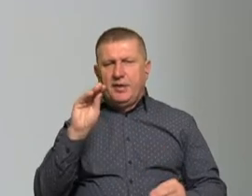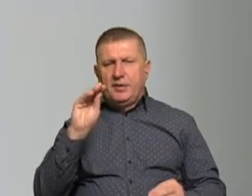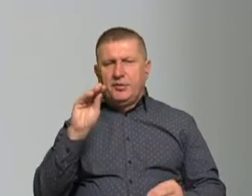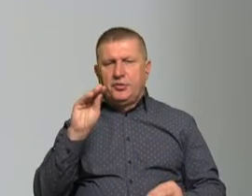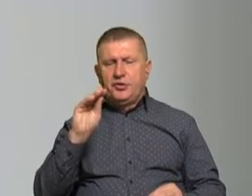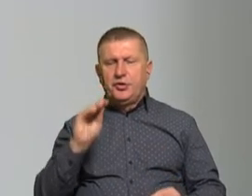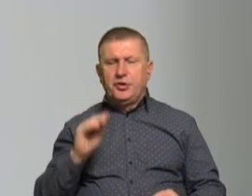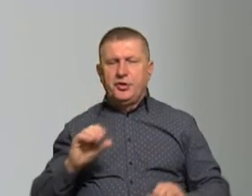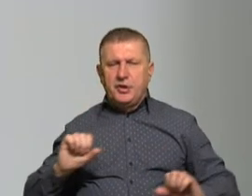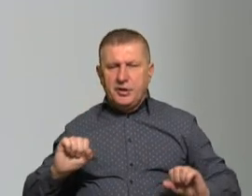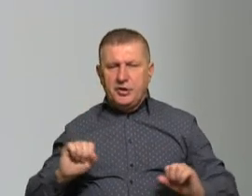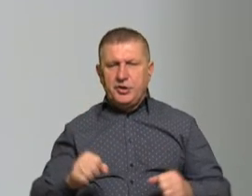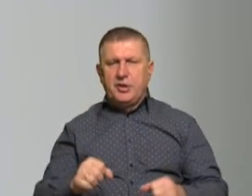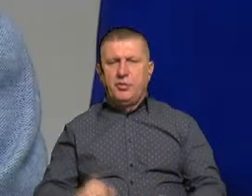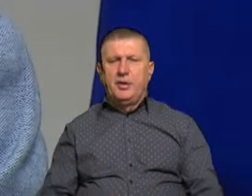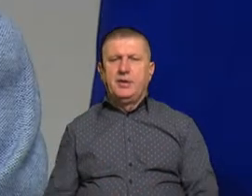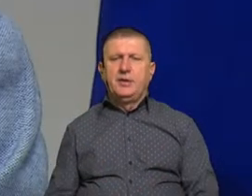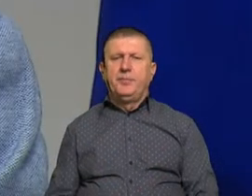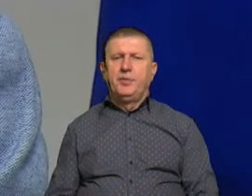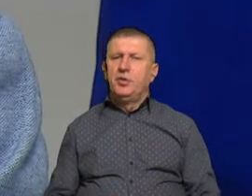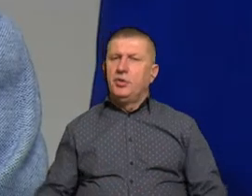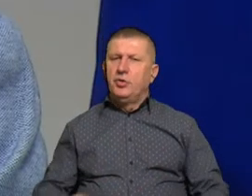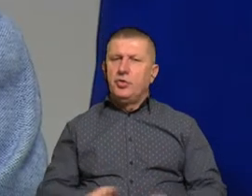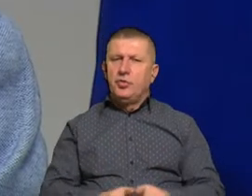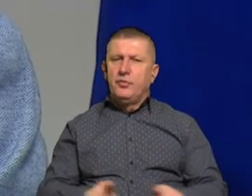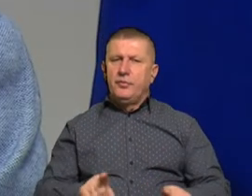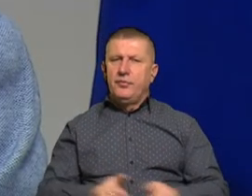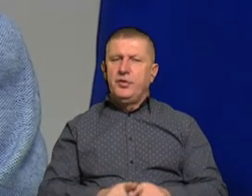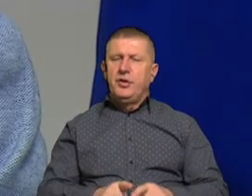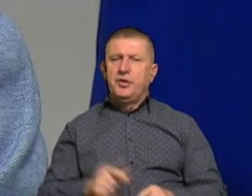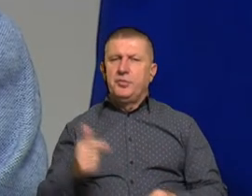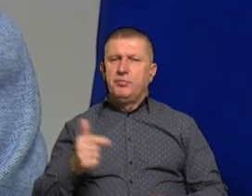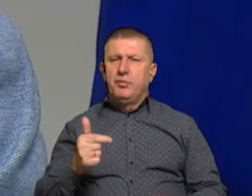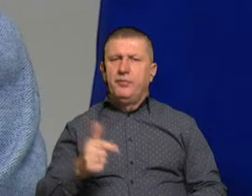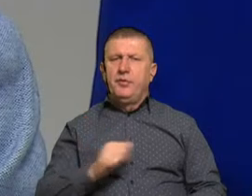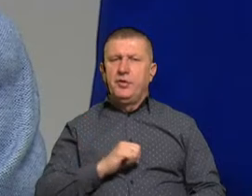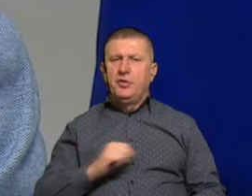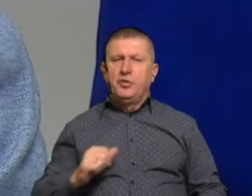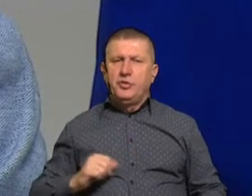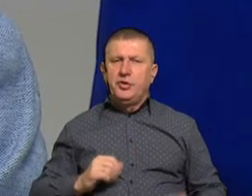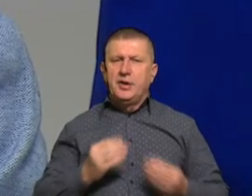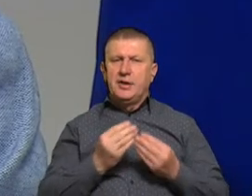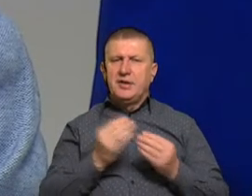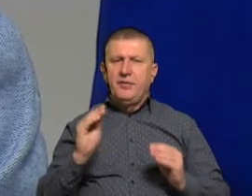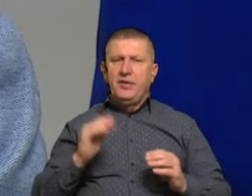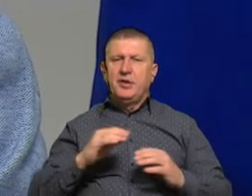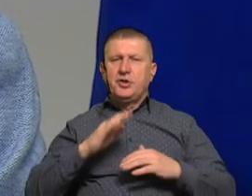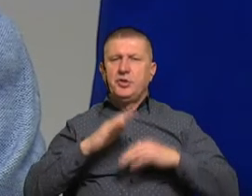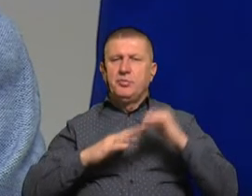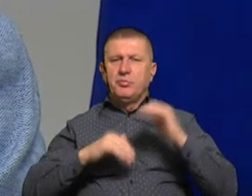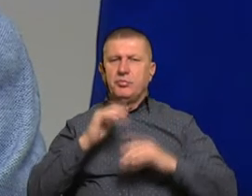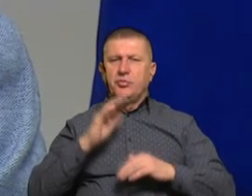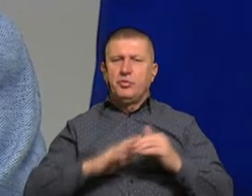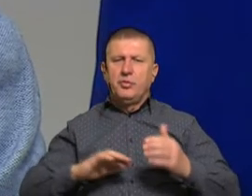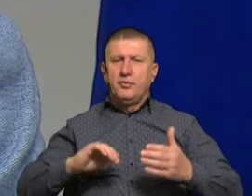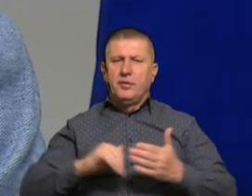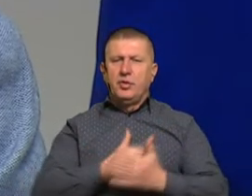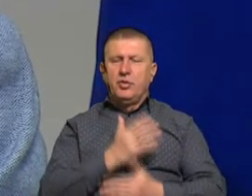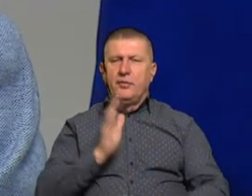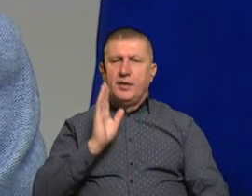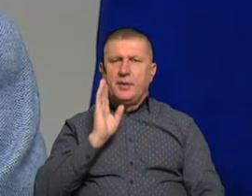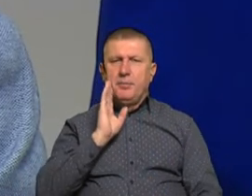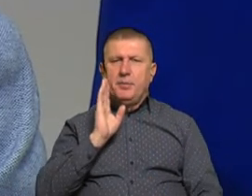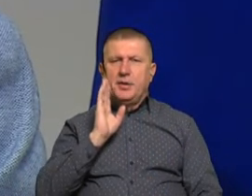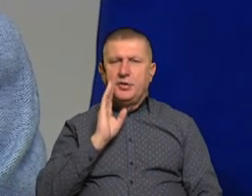właśnie działania, ale również powinniśmy zwiększyć nakłady na budowę nowych mieszkań. Jeżeli będzie